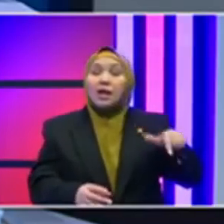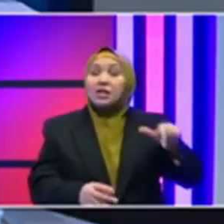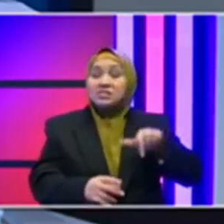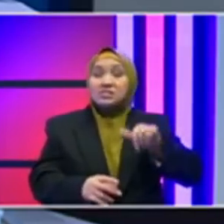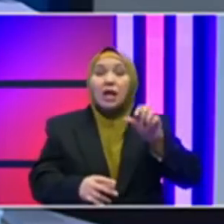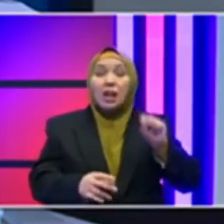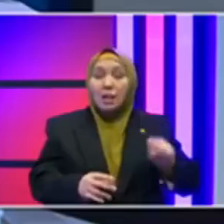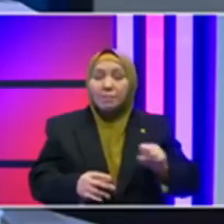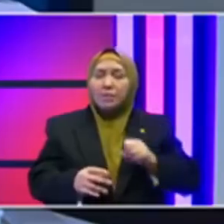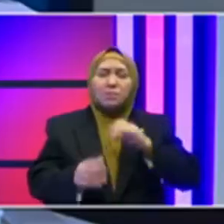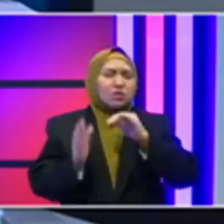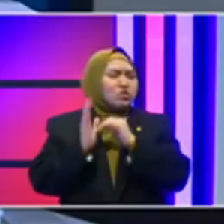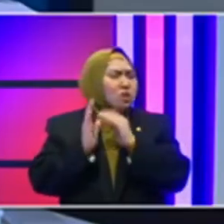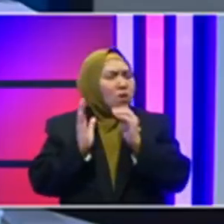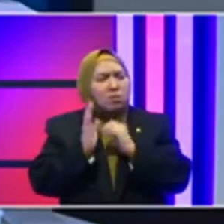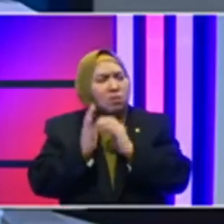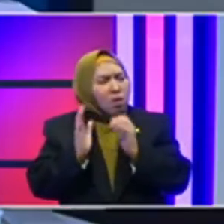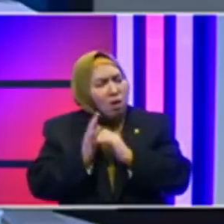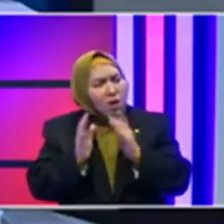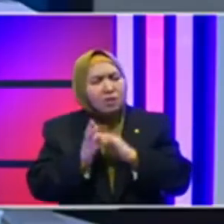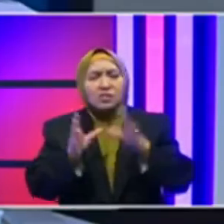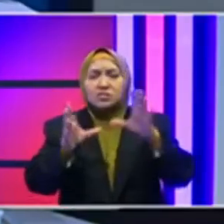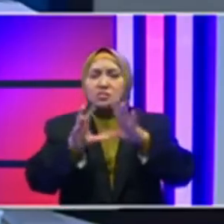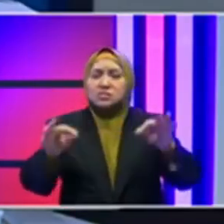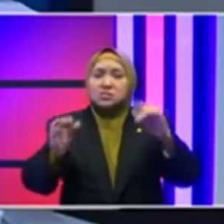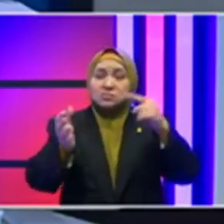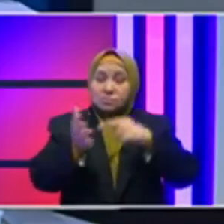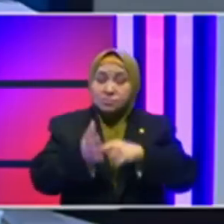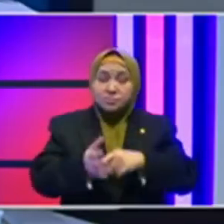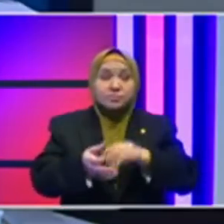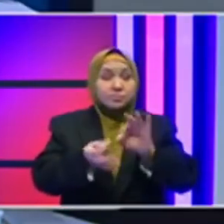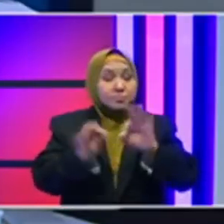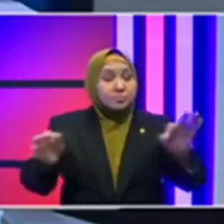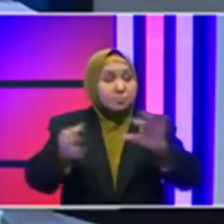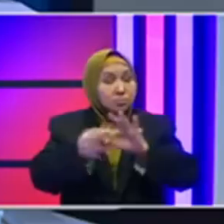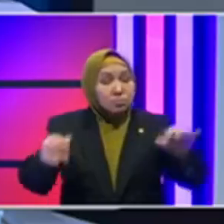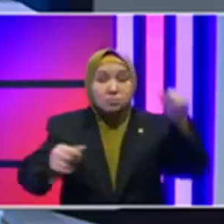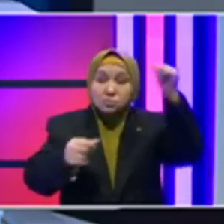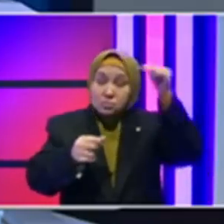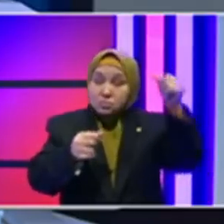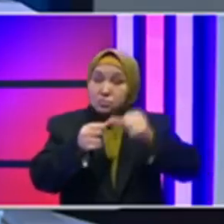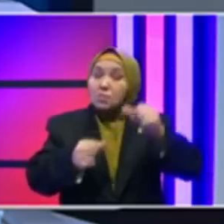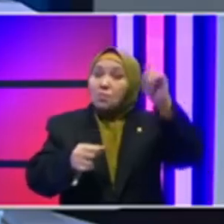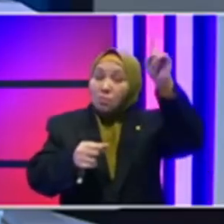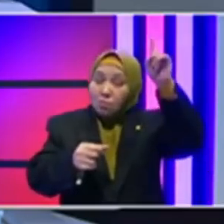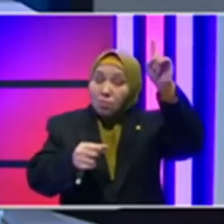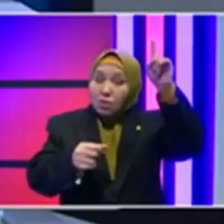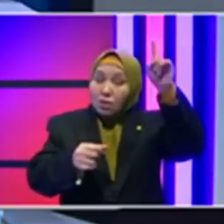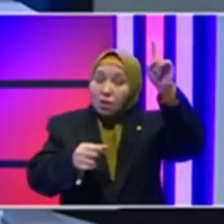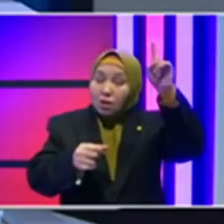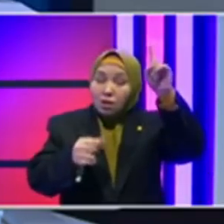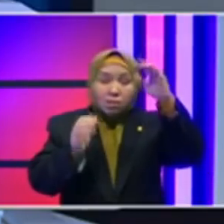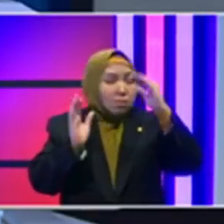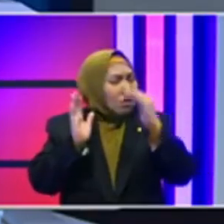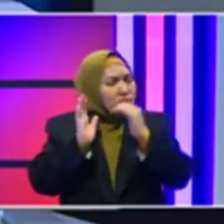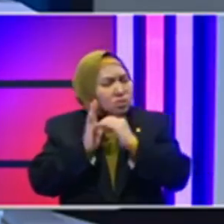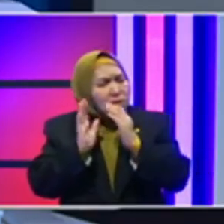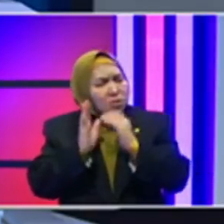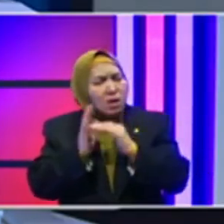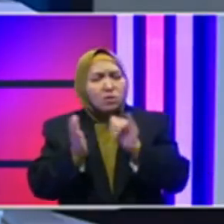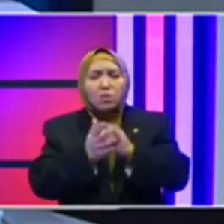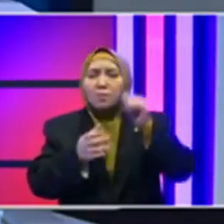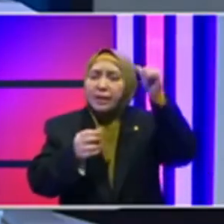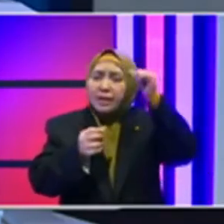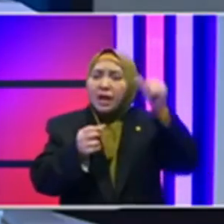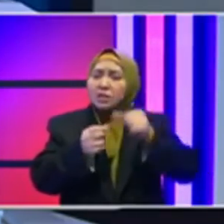ayat ini sebenarnya mengisahkan tentang bagaimana Allah mengingatkan sekali lagi Masya Allah Itu peringatan